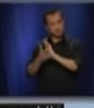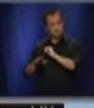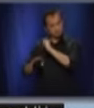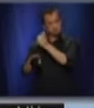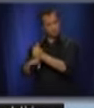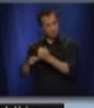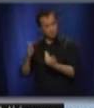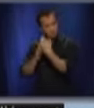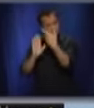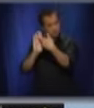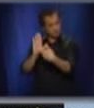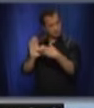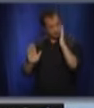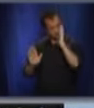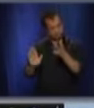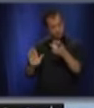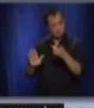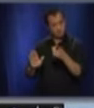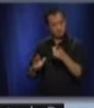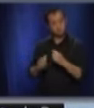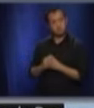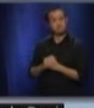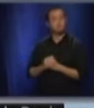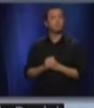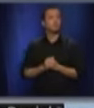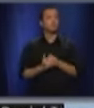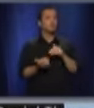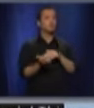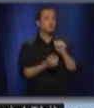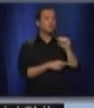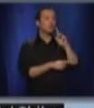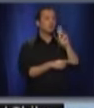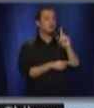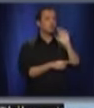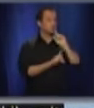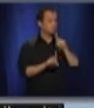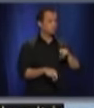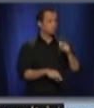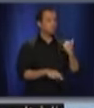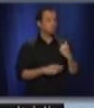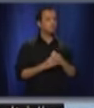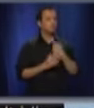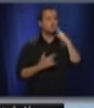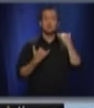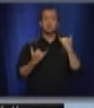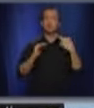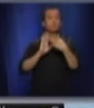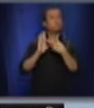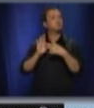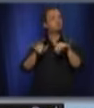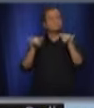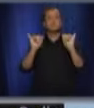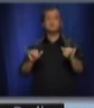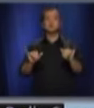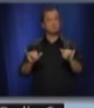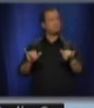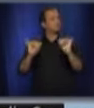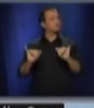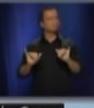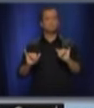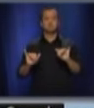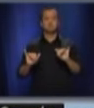Donc, pour le moment, nous avons décidé que pour les écoles, il n'y a rien qui changerait.